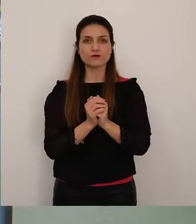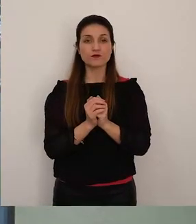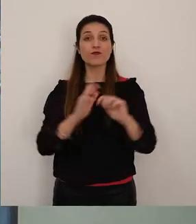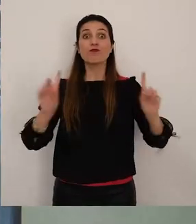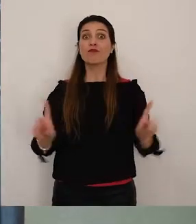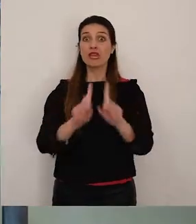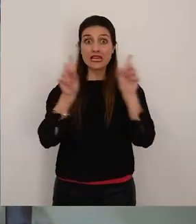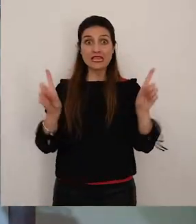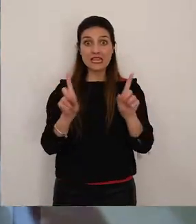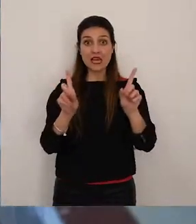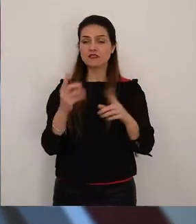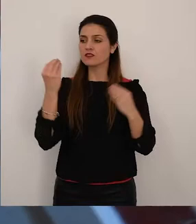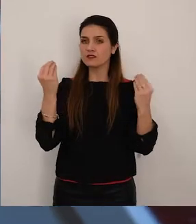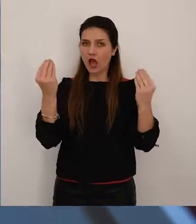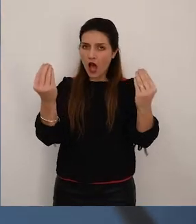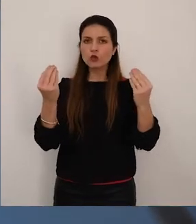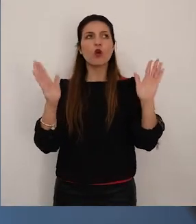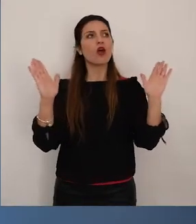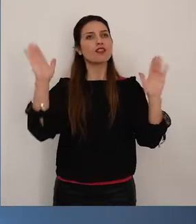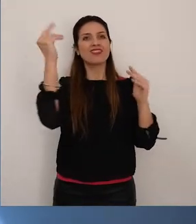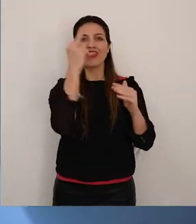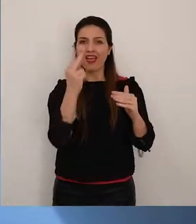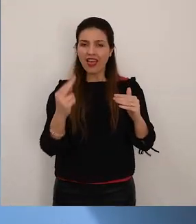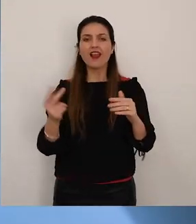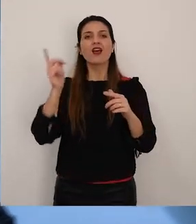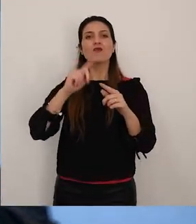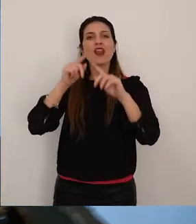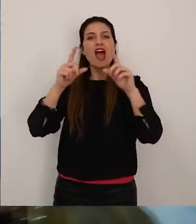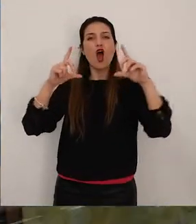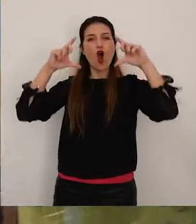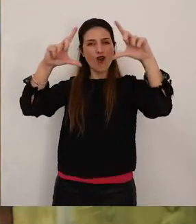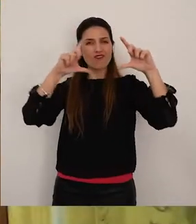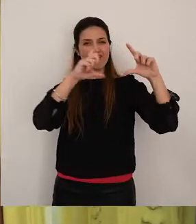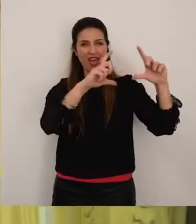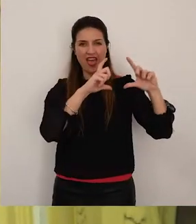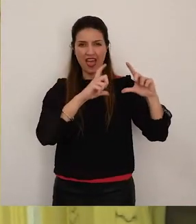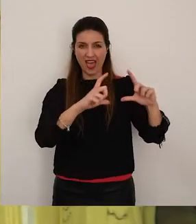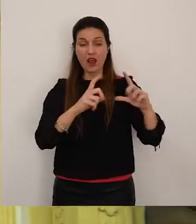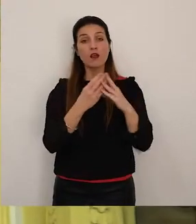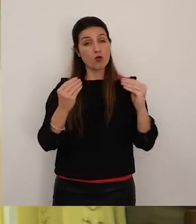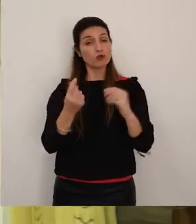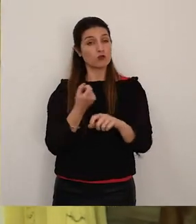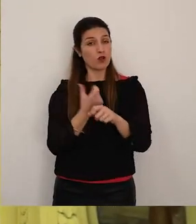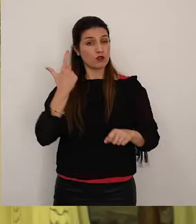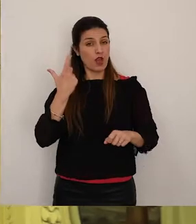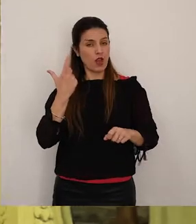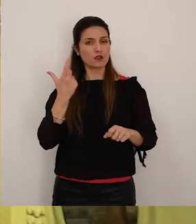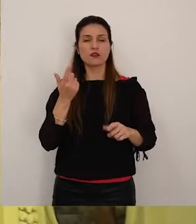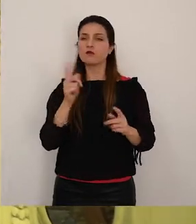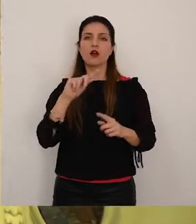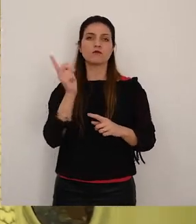La chiesa custodisce statue, tele e ovali di pregevole fattura che la rendono un gioiello assolutamente da